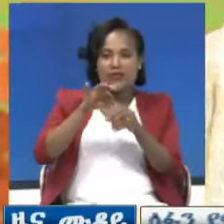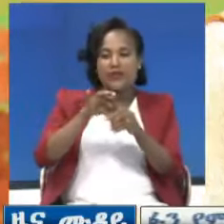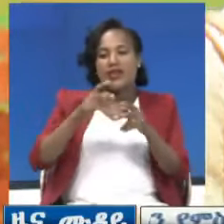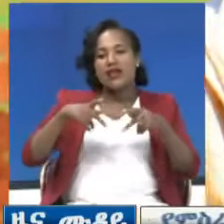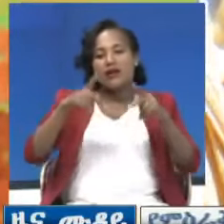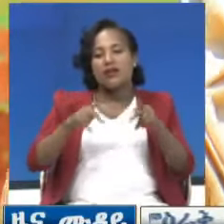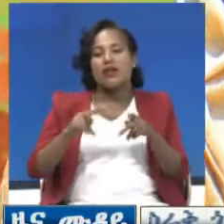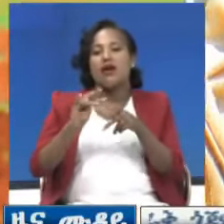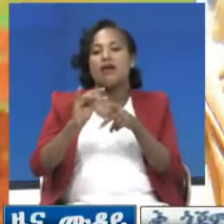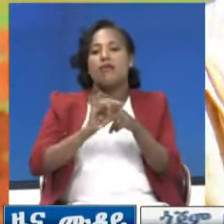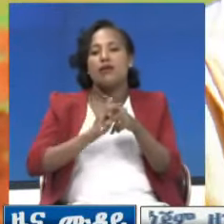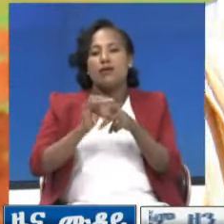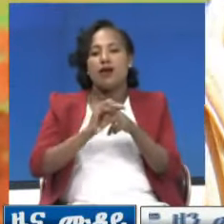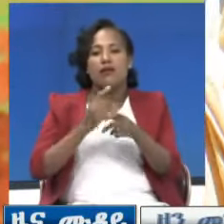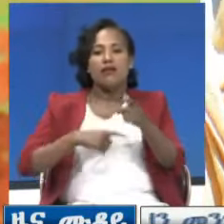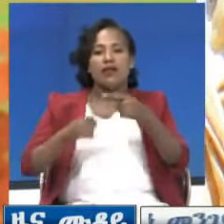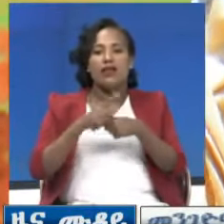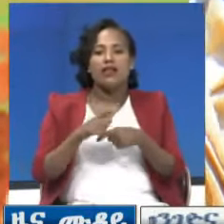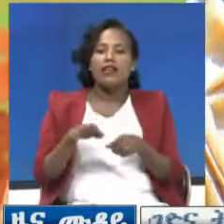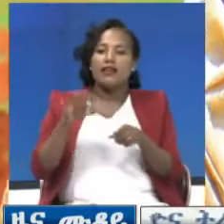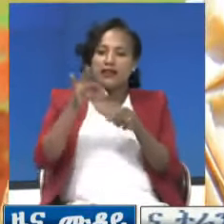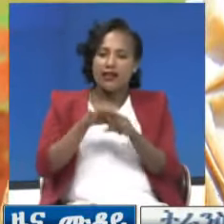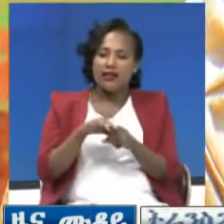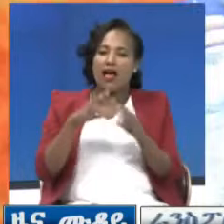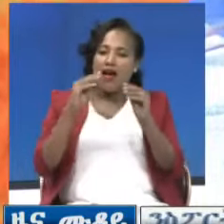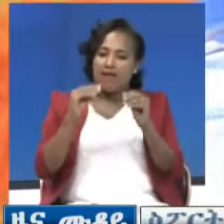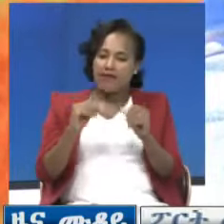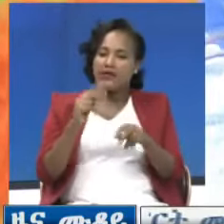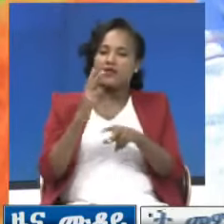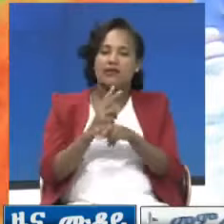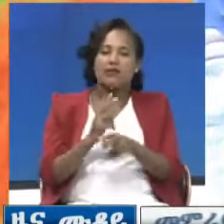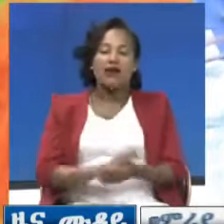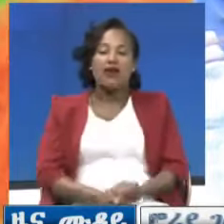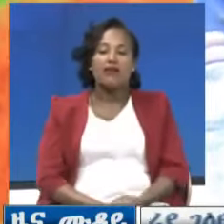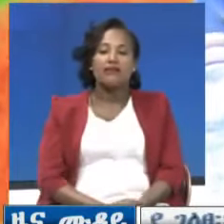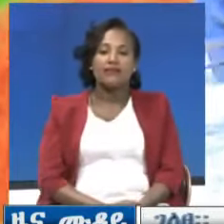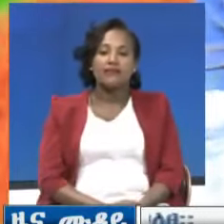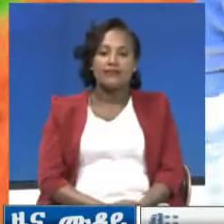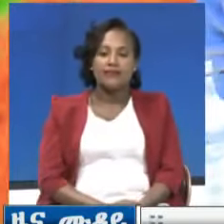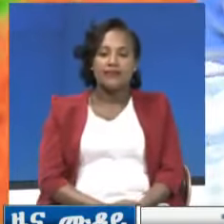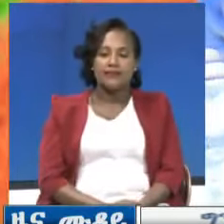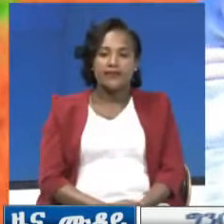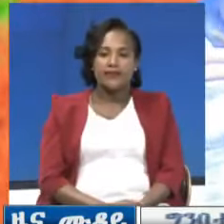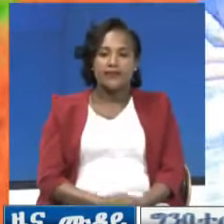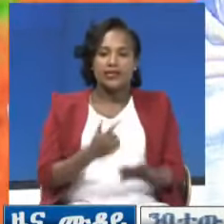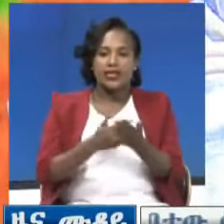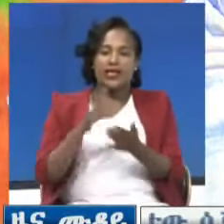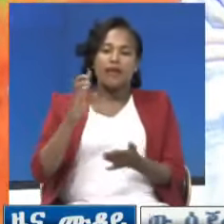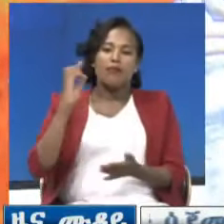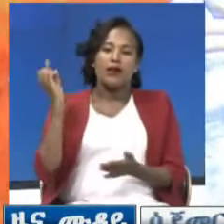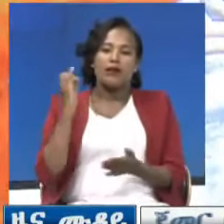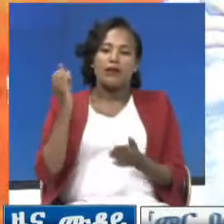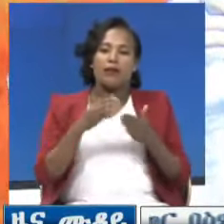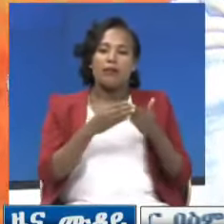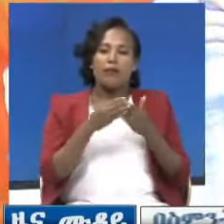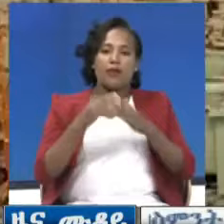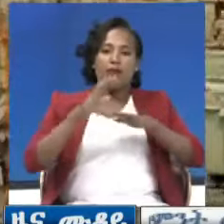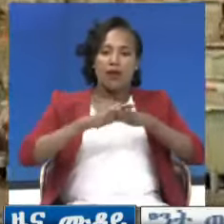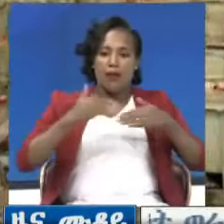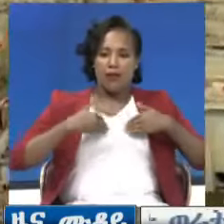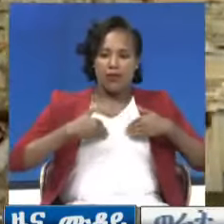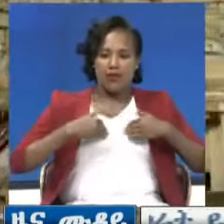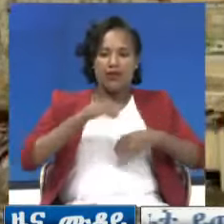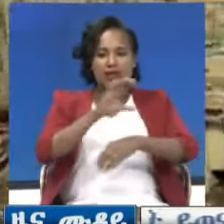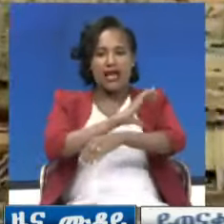ባለሙያ በሚያመጣልን እየተከልና አፈራችን እንከባከባለን። ይምጣልን እንጂ በዚህ በቀበሌ በአመራሩ ላይ ባለሁበት ላይ እኔ